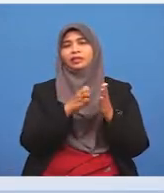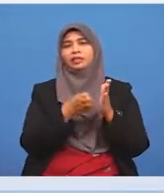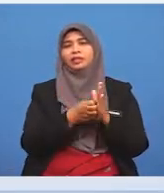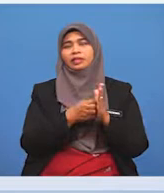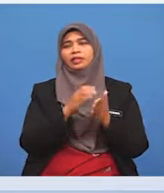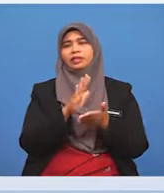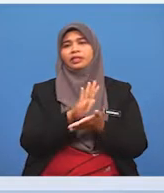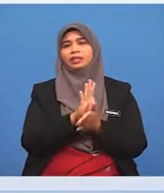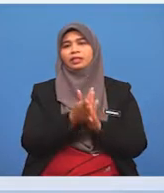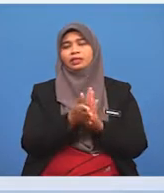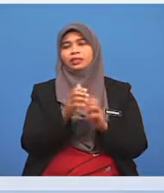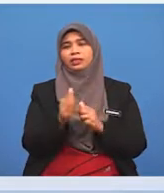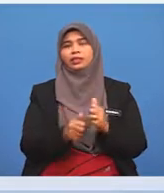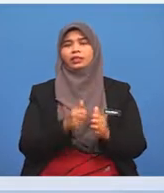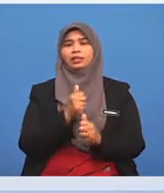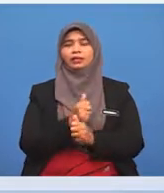pengertian kejadian alam.